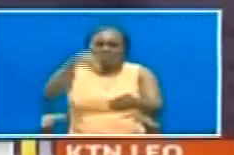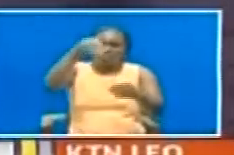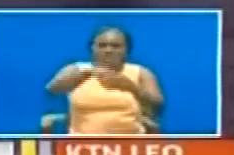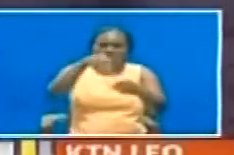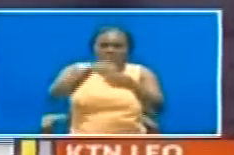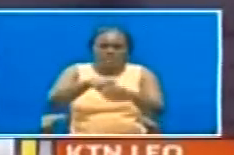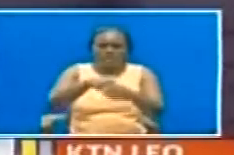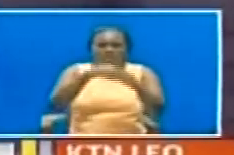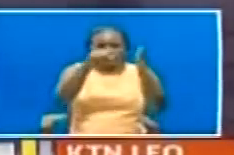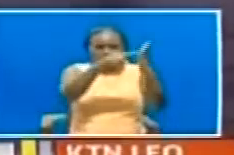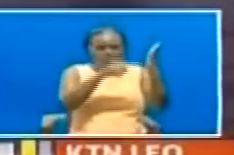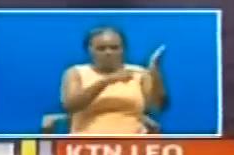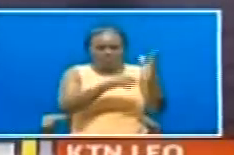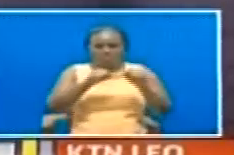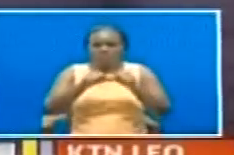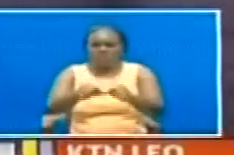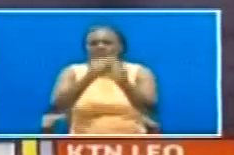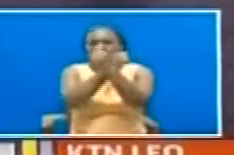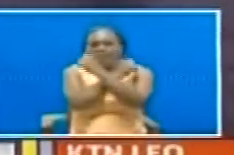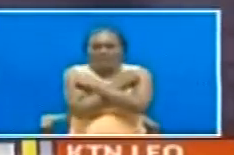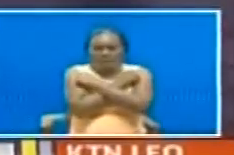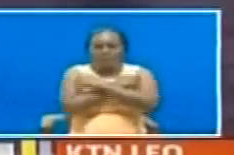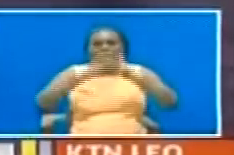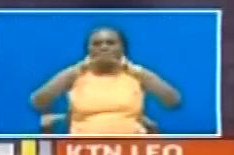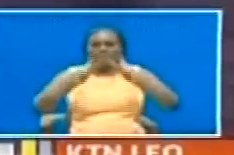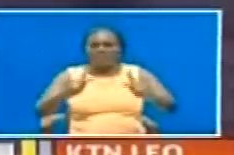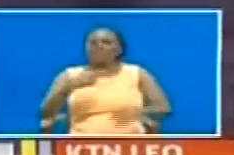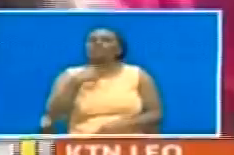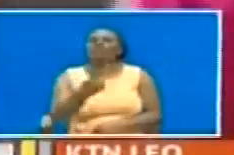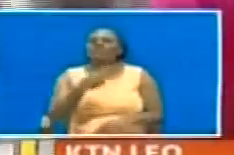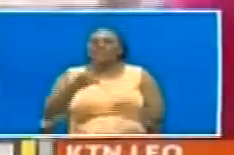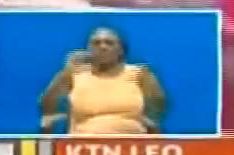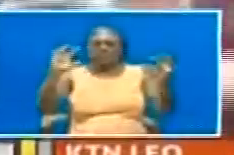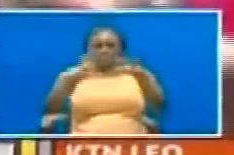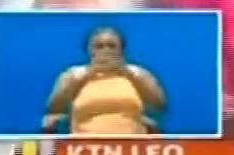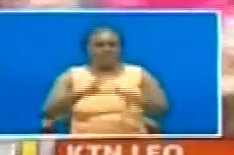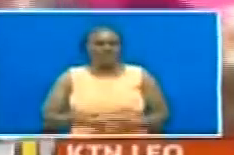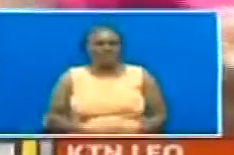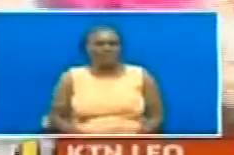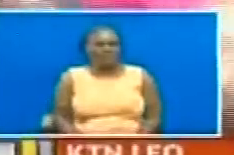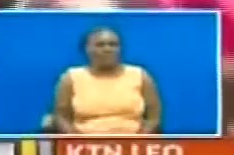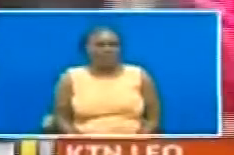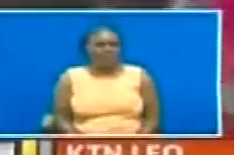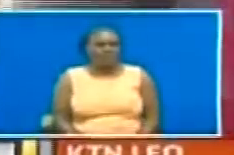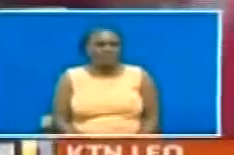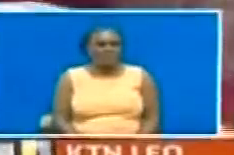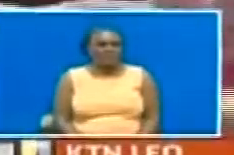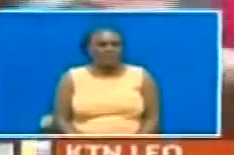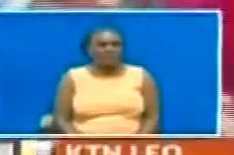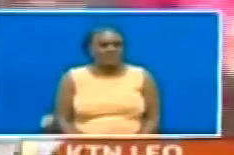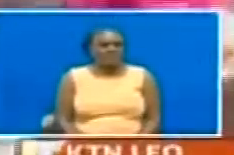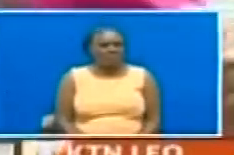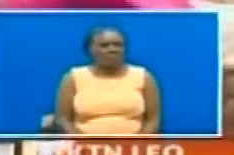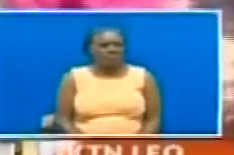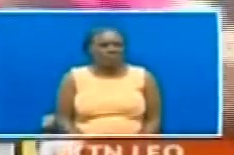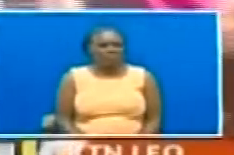mwa dhamira kuu za kudumisha upendo, umoja na amani miongoni mwa Wakenya. Kenya yetu, Kenya ni nchi ya